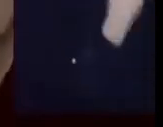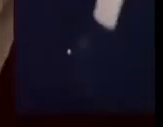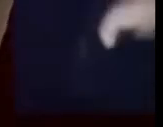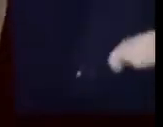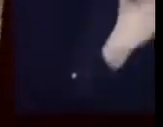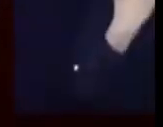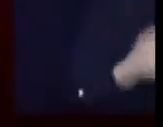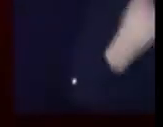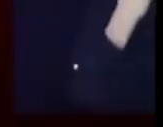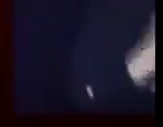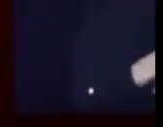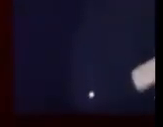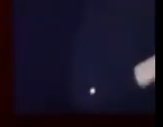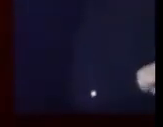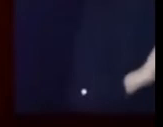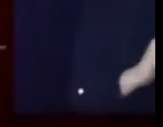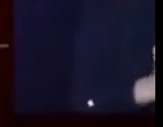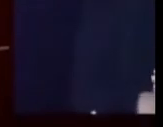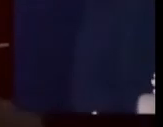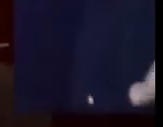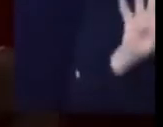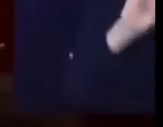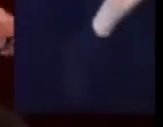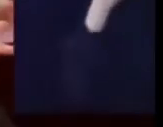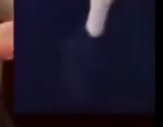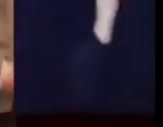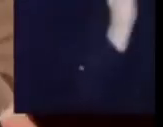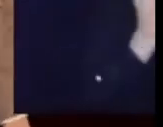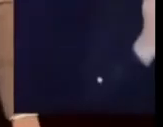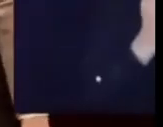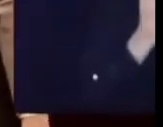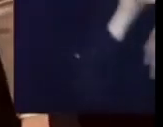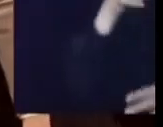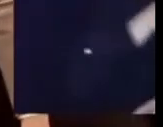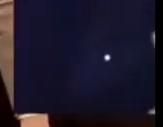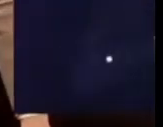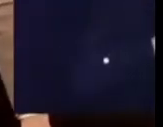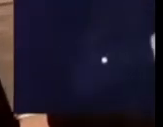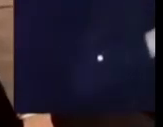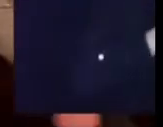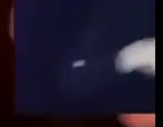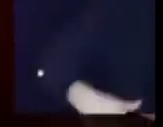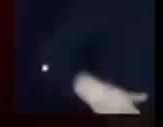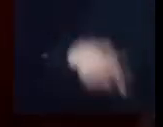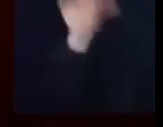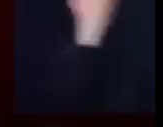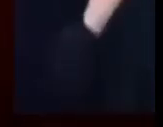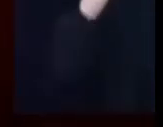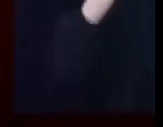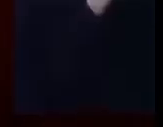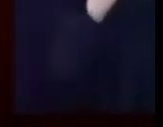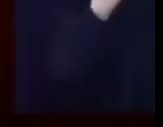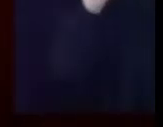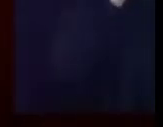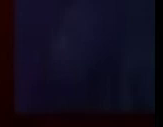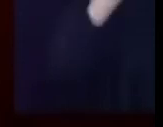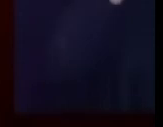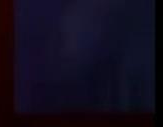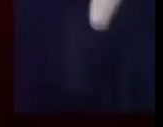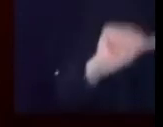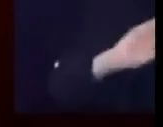Sala è assolutamente Ponzio Pilato, cioè se ne lava assolutamente le mani. Non convoca